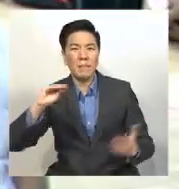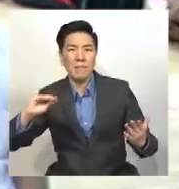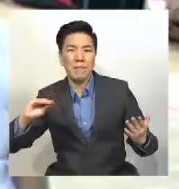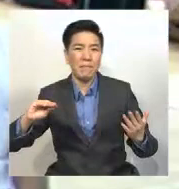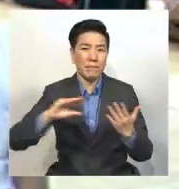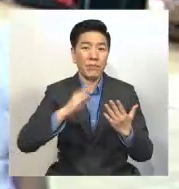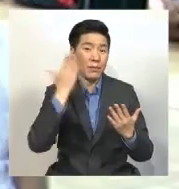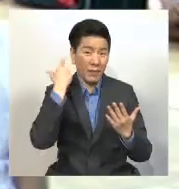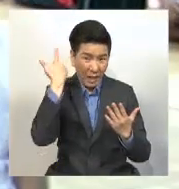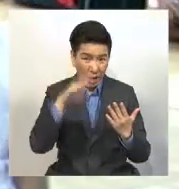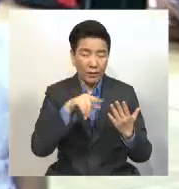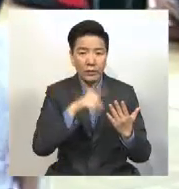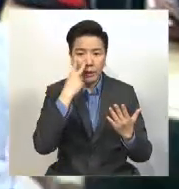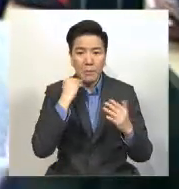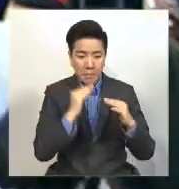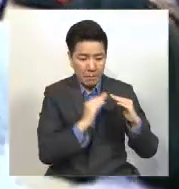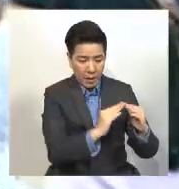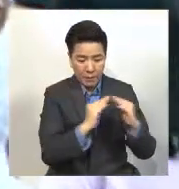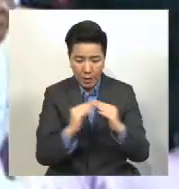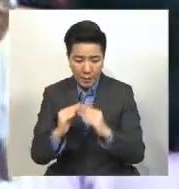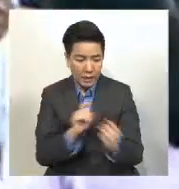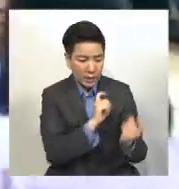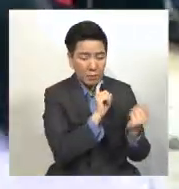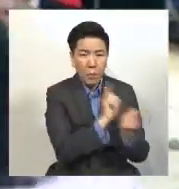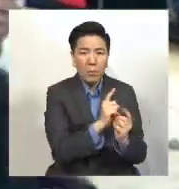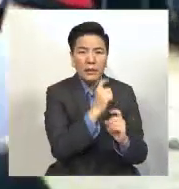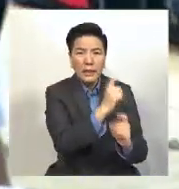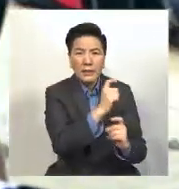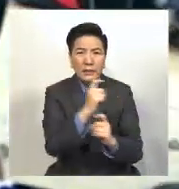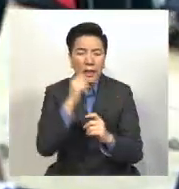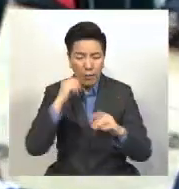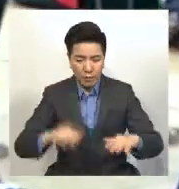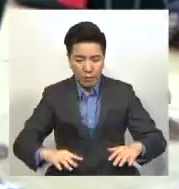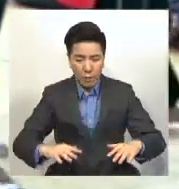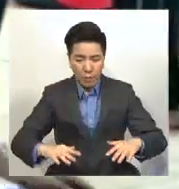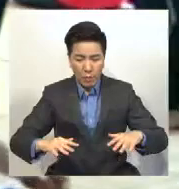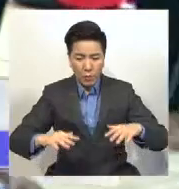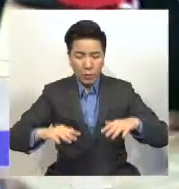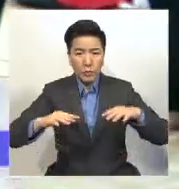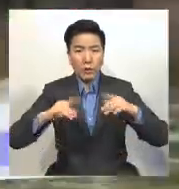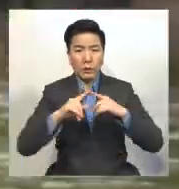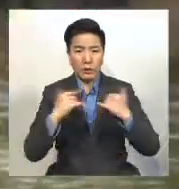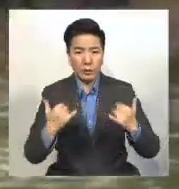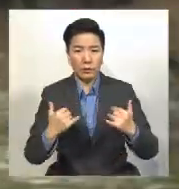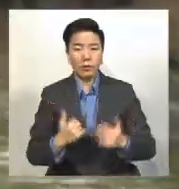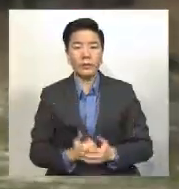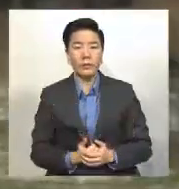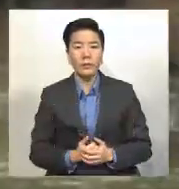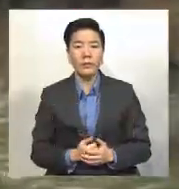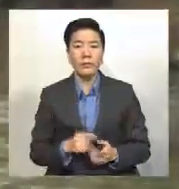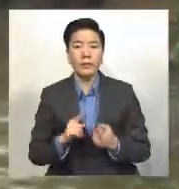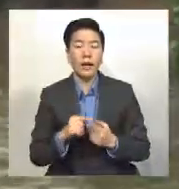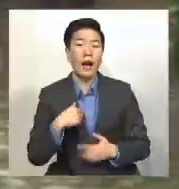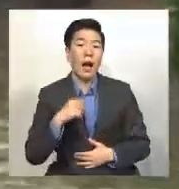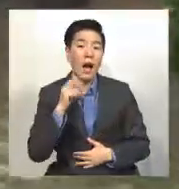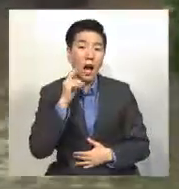ยังมีหลายหมู่บ้านที่ยังคงต้องเสี่ยงกับสถานการณ์น้ำท่วมสูงขึ้นอีกต่อไปครับเมื่อเช้านะครับทีมข่